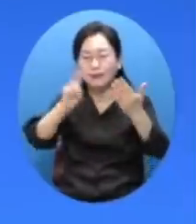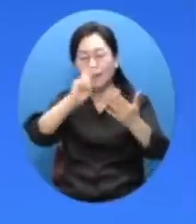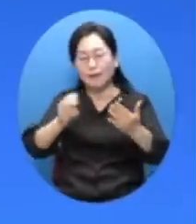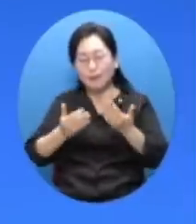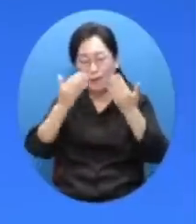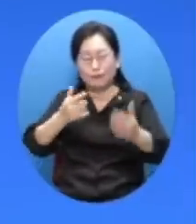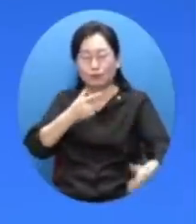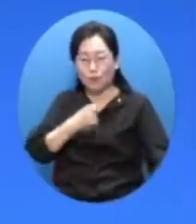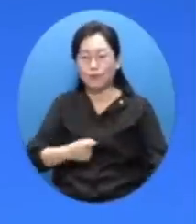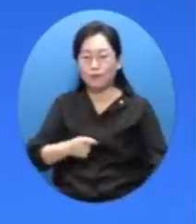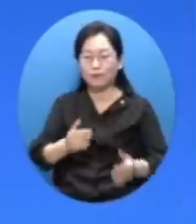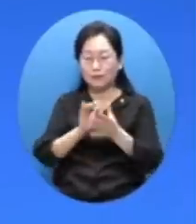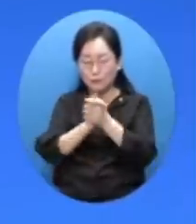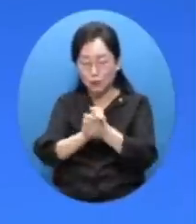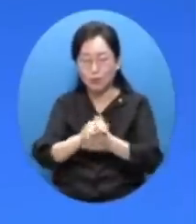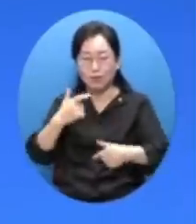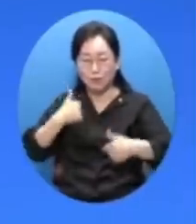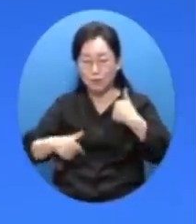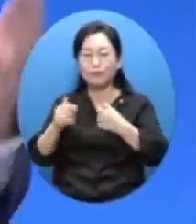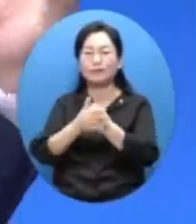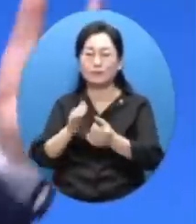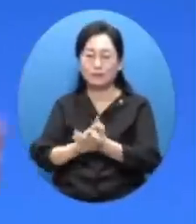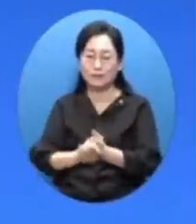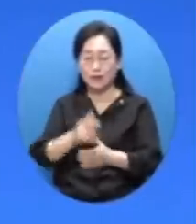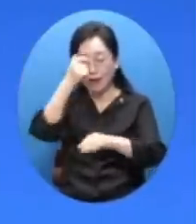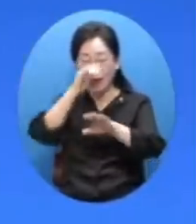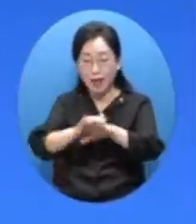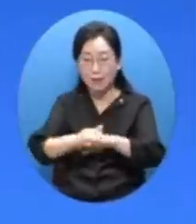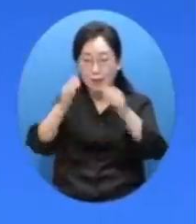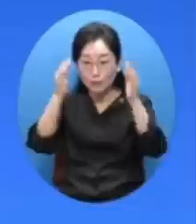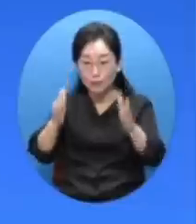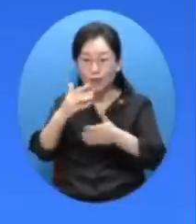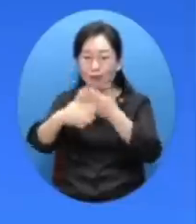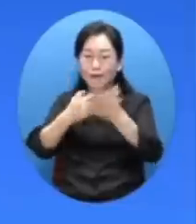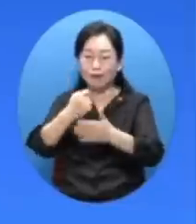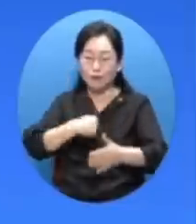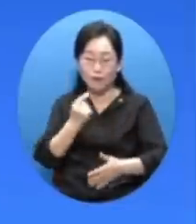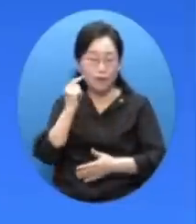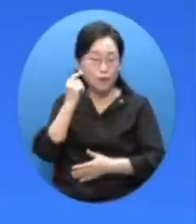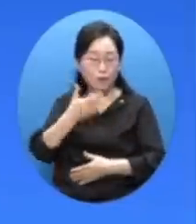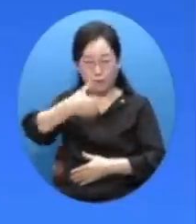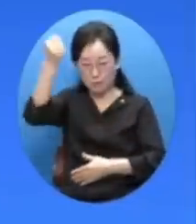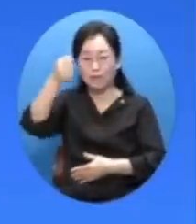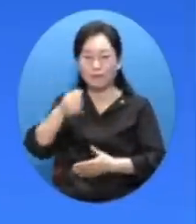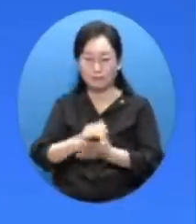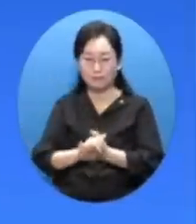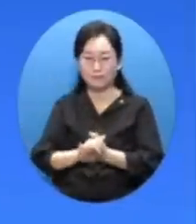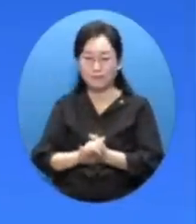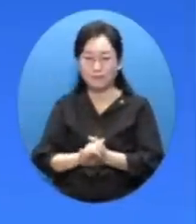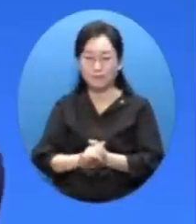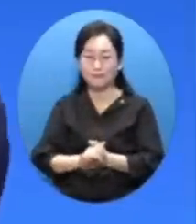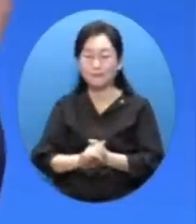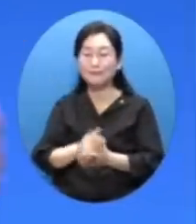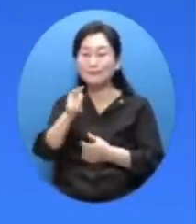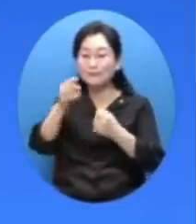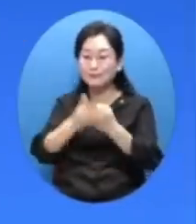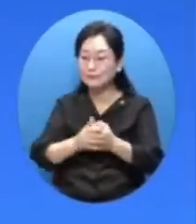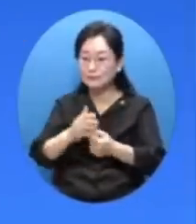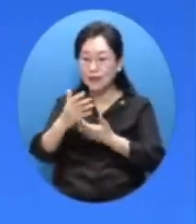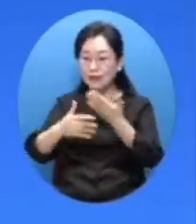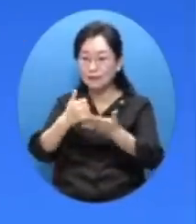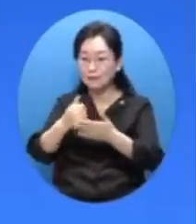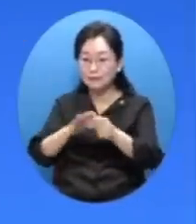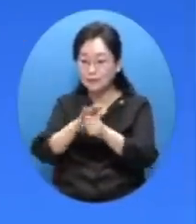때문에, 여러분의 기도를 가장 기뻐하시기 때문에 이 예배를 통해 주님이 영광을 홀로 받으시는 것입니다. 그러므로 주님을 사랑하는